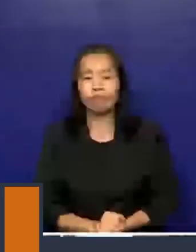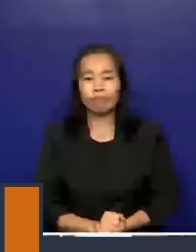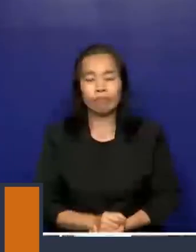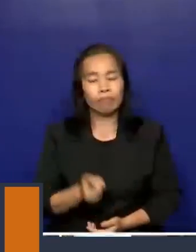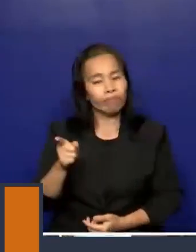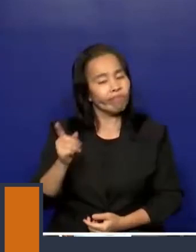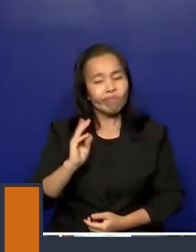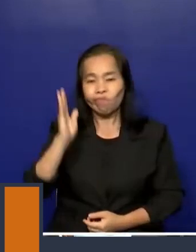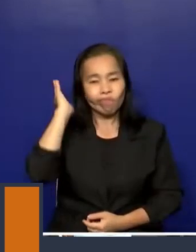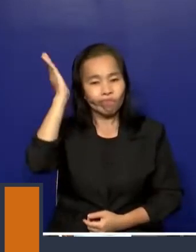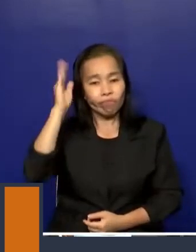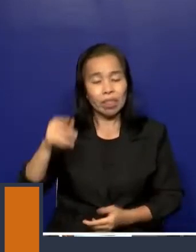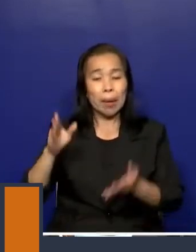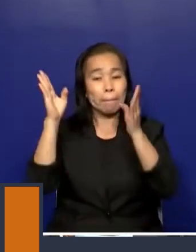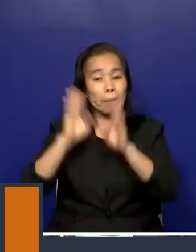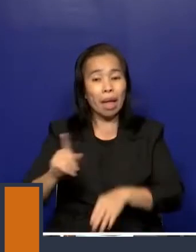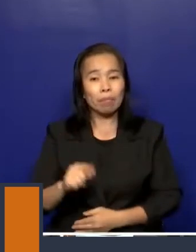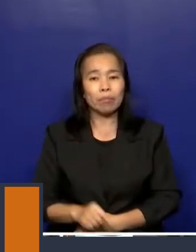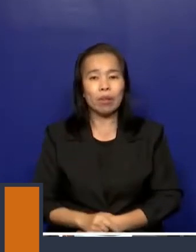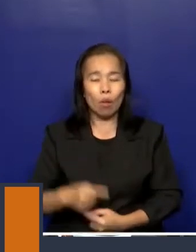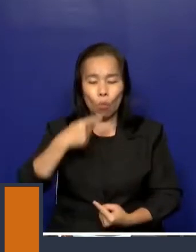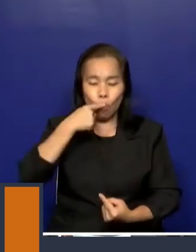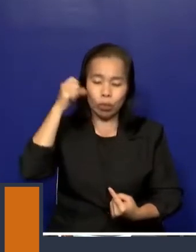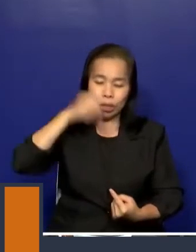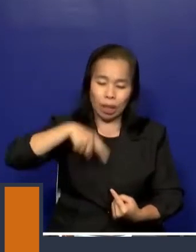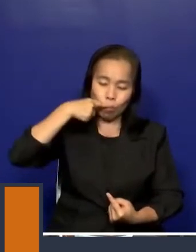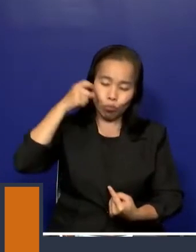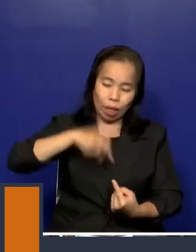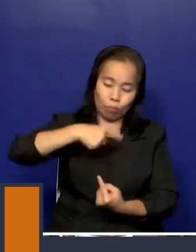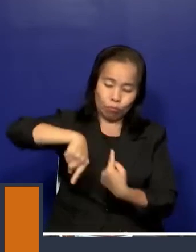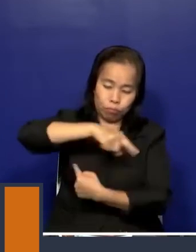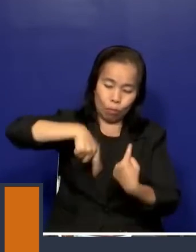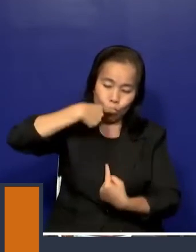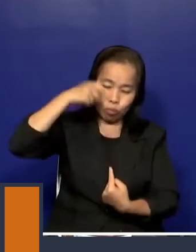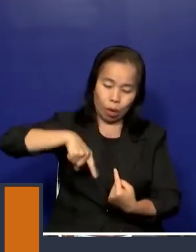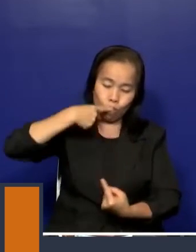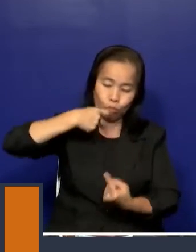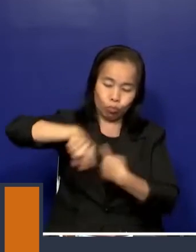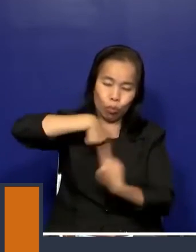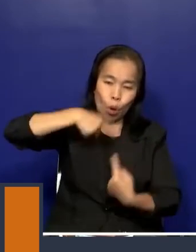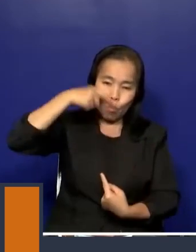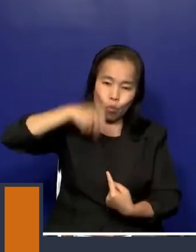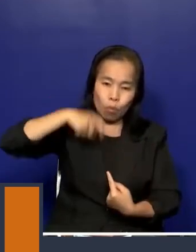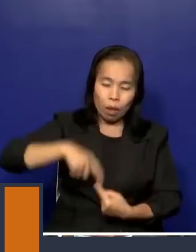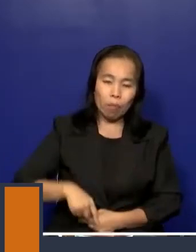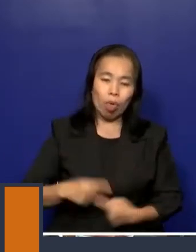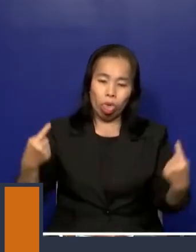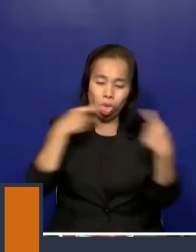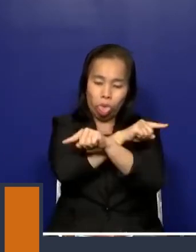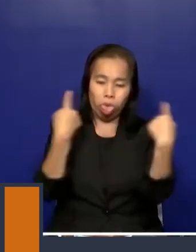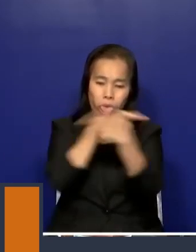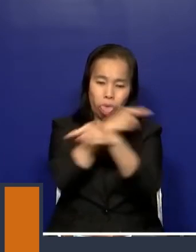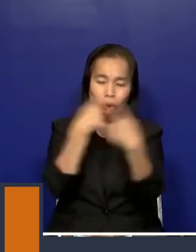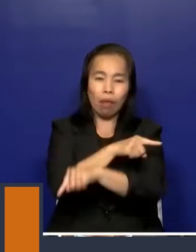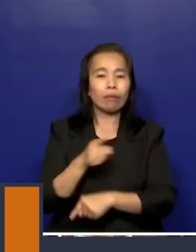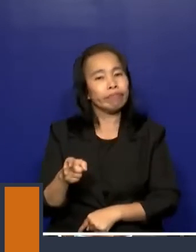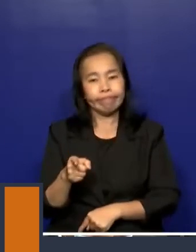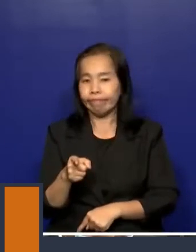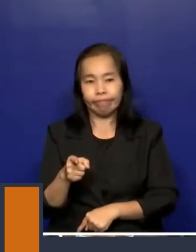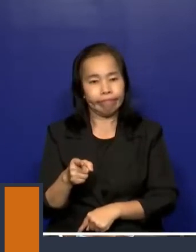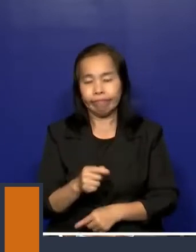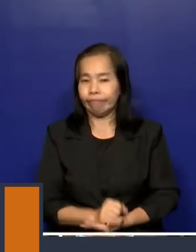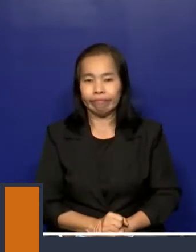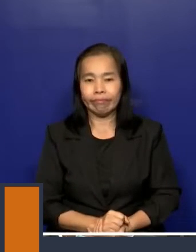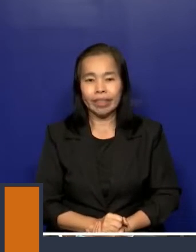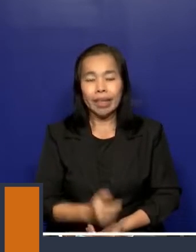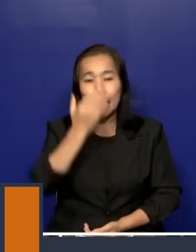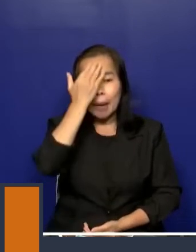ป